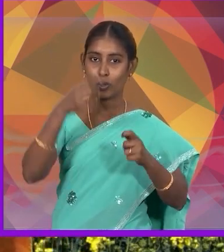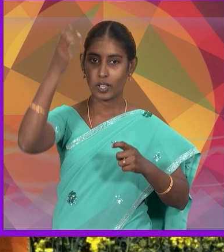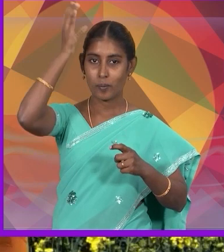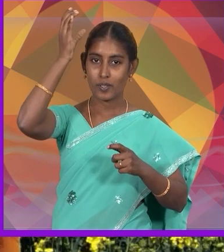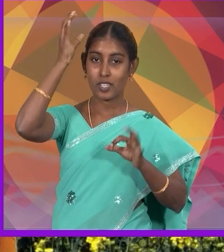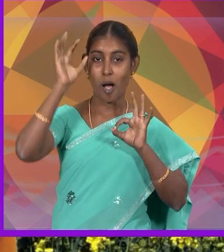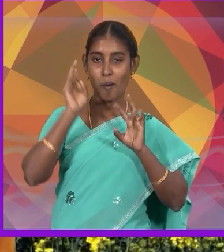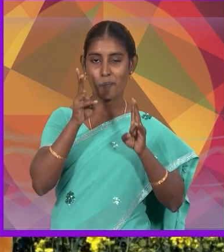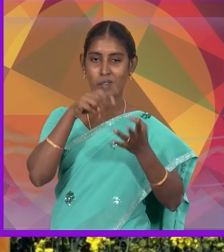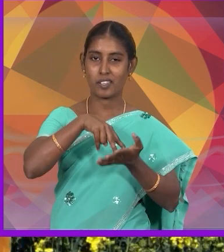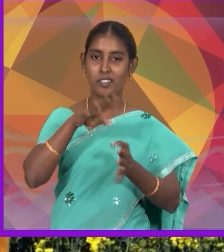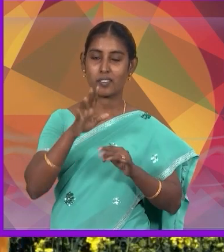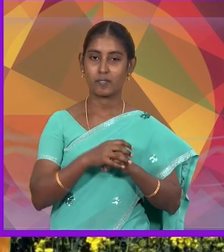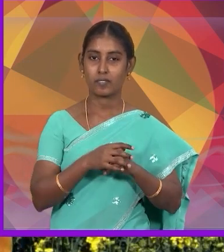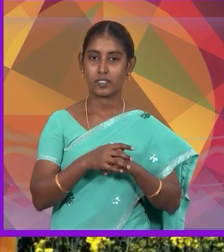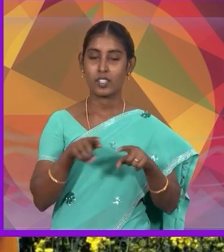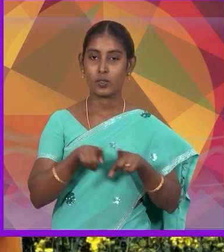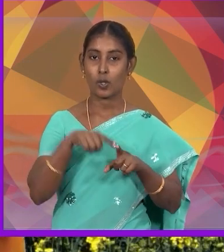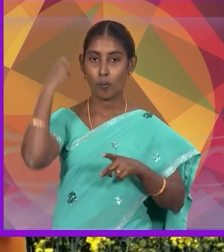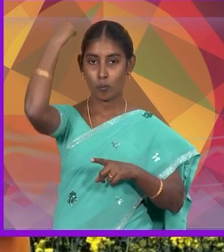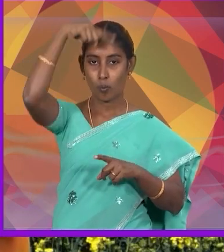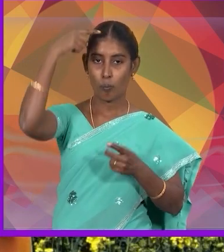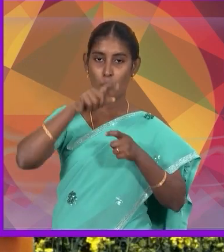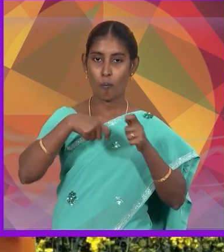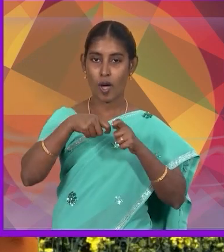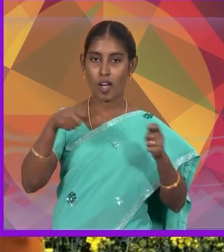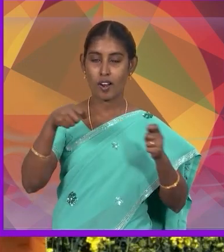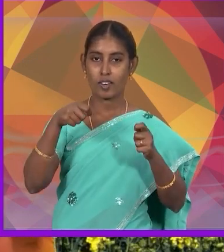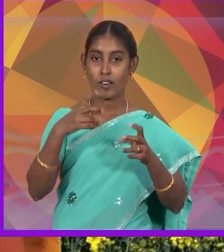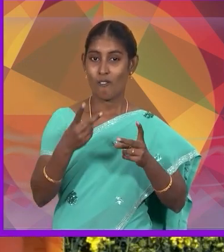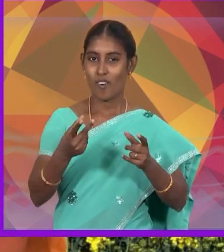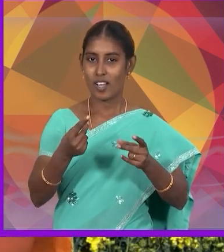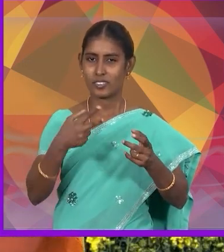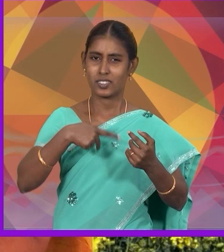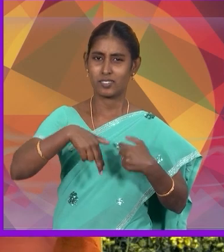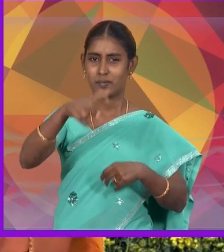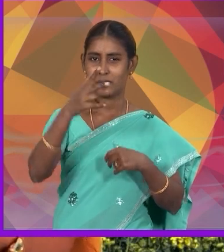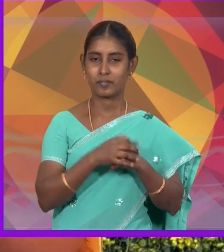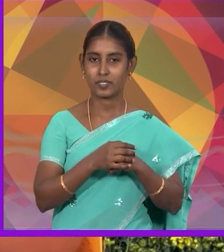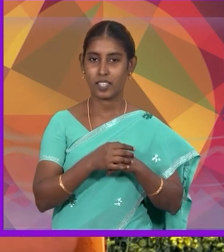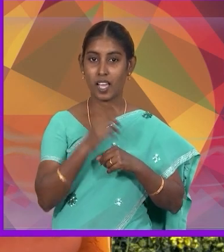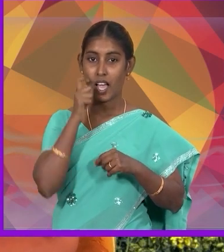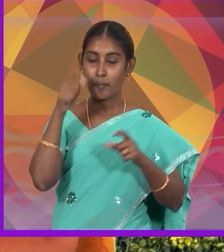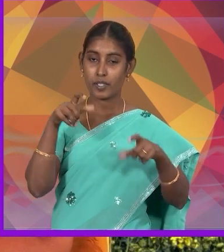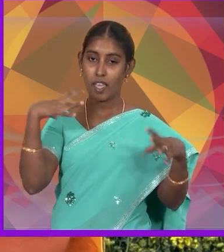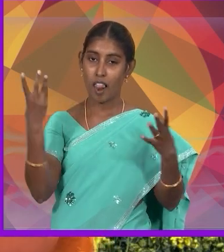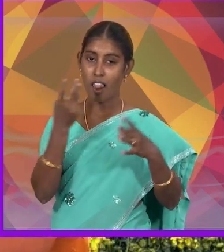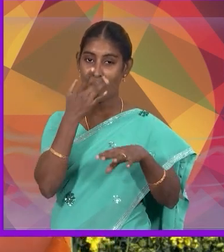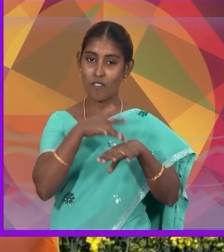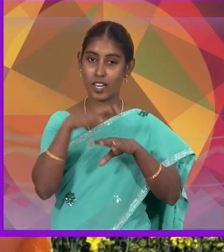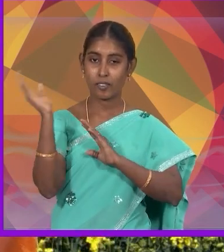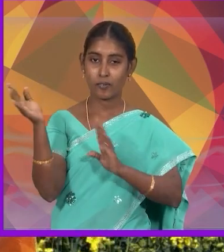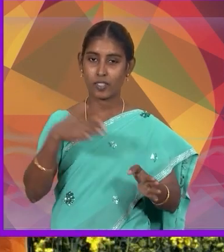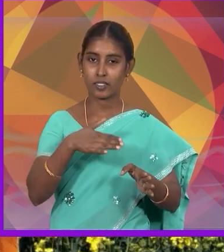ஆடாது அப்படியே நிக்குங்க. அதான் சும்மாடு தேர்ந்தெடுத்து சுறுசுறுப்பாய் கொண்டு போனார். இப்ப ஆள் வந்துட்டாங்க, நெல் எல்லாம் அறுத்துட்டாங்க,